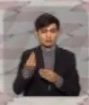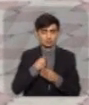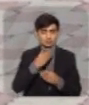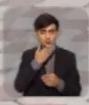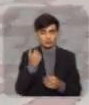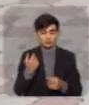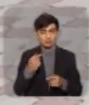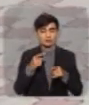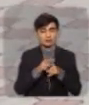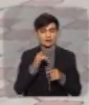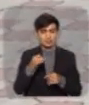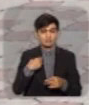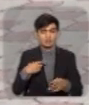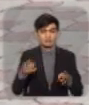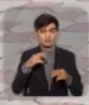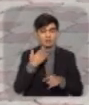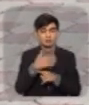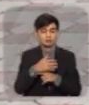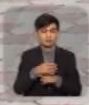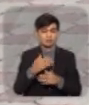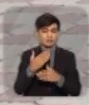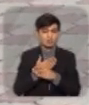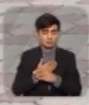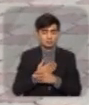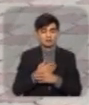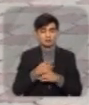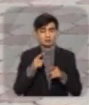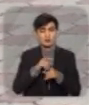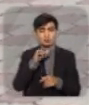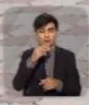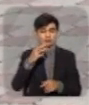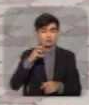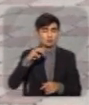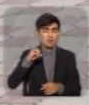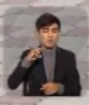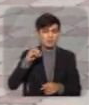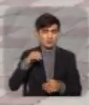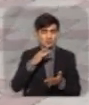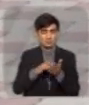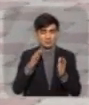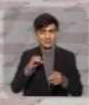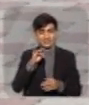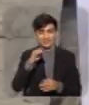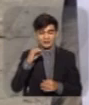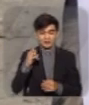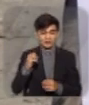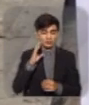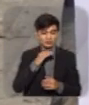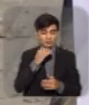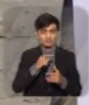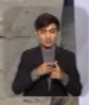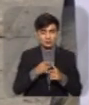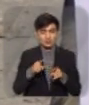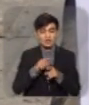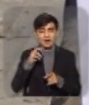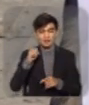выплачено. Остались мы на улице. Помогите, пожалуйста. Үштөбе қаласының тұрғыны Ирина Вилкованың соңғы үміті президент Қасым Жомарт